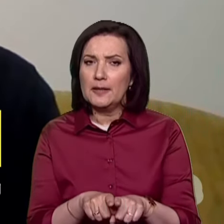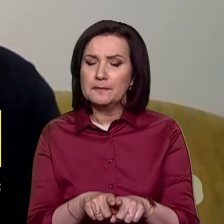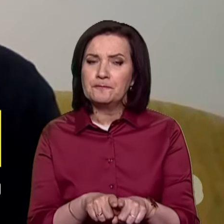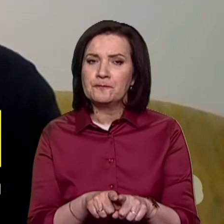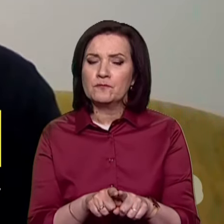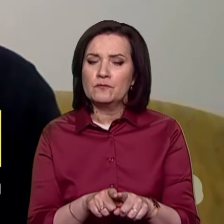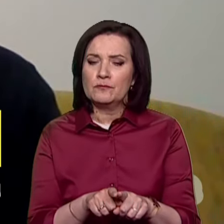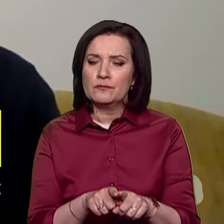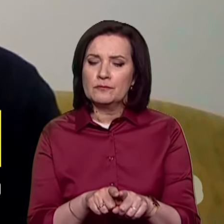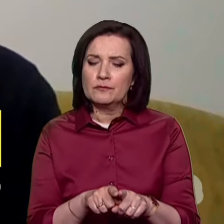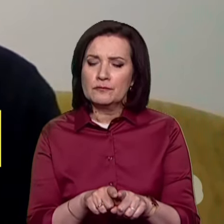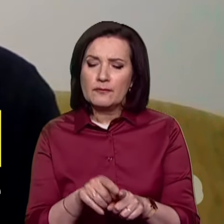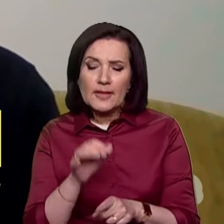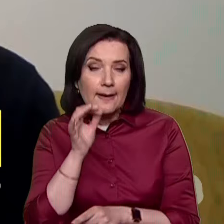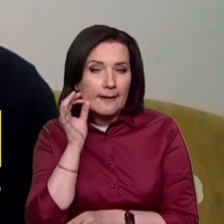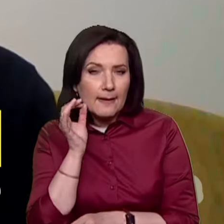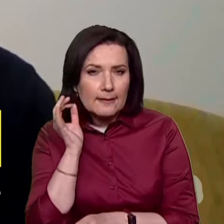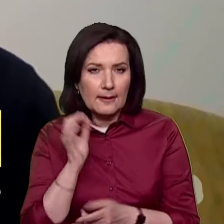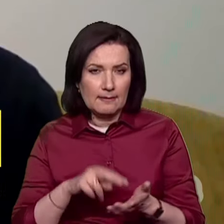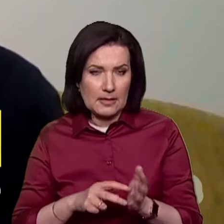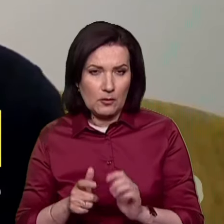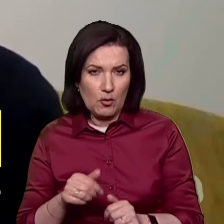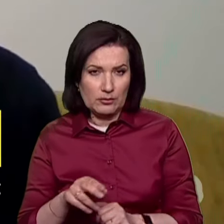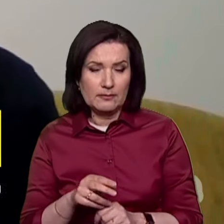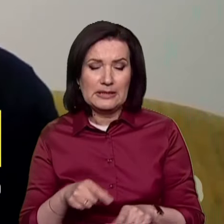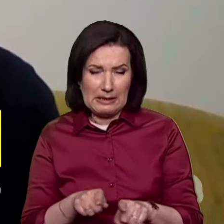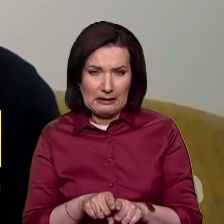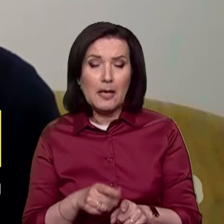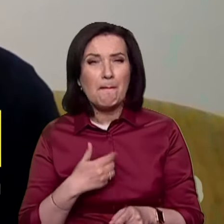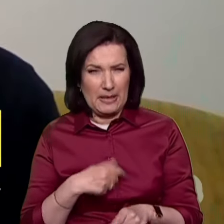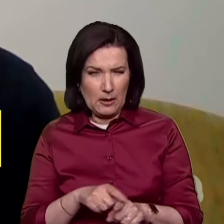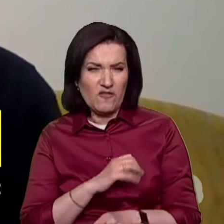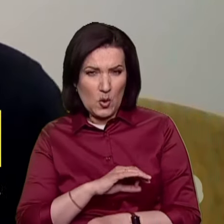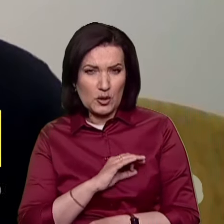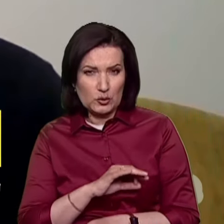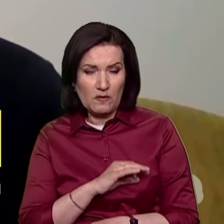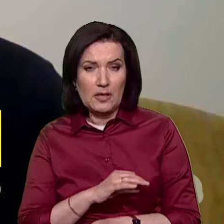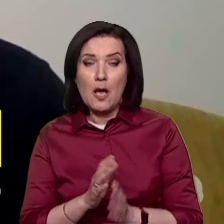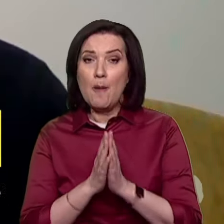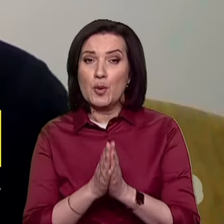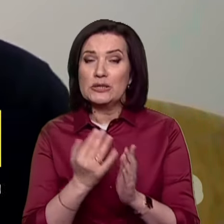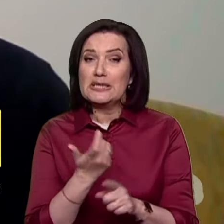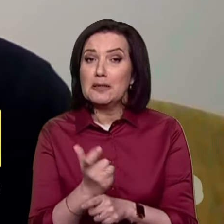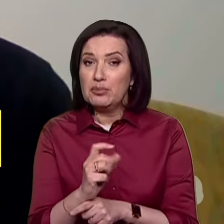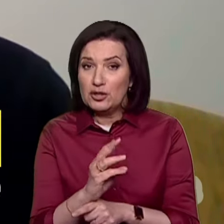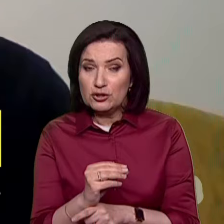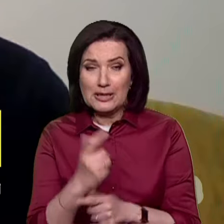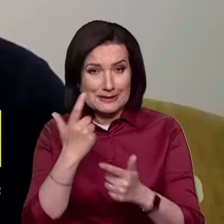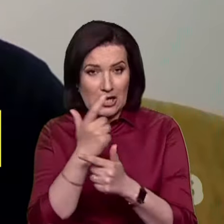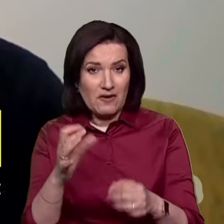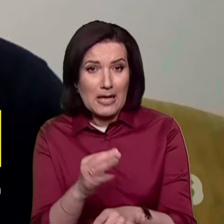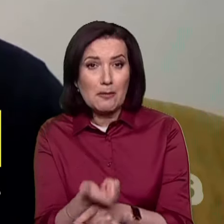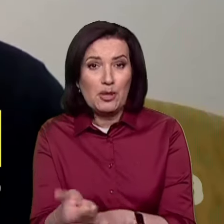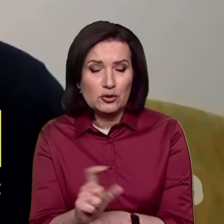достатньо хитрий тактичний хід. Між іншим, такий хід ми використовували. Просити більше, заявляти